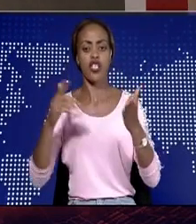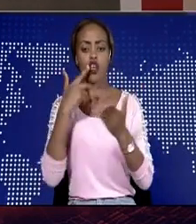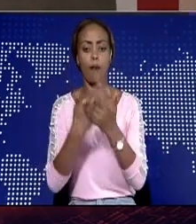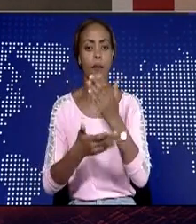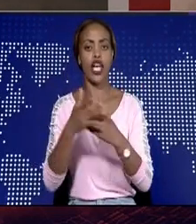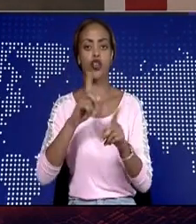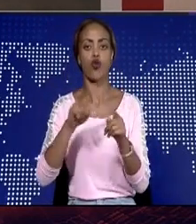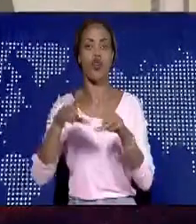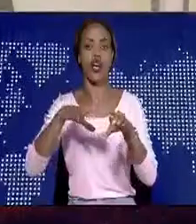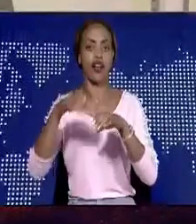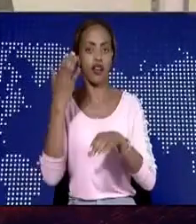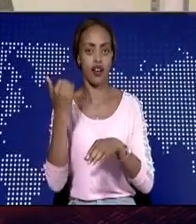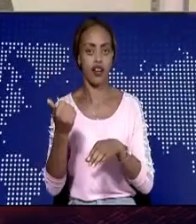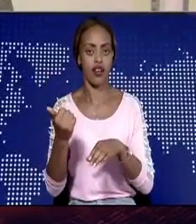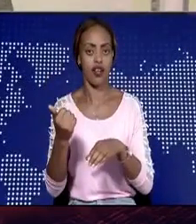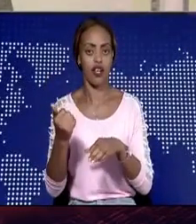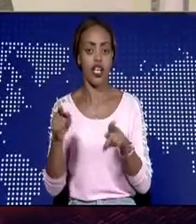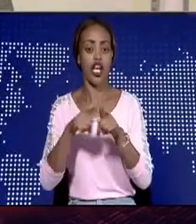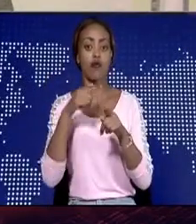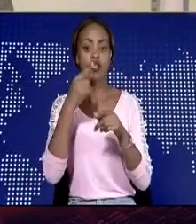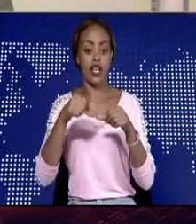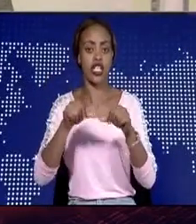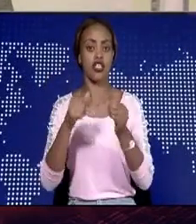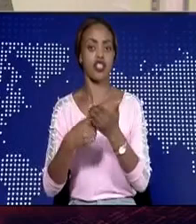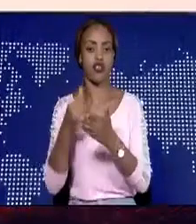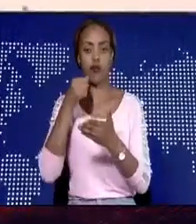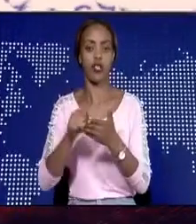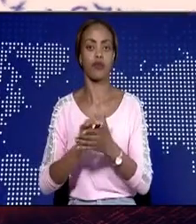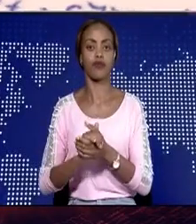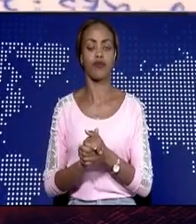ምይጣት እውን ኣካይድና ከምዚ እናበለ ይቅፅል እዚ ደብዳቤ እዚ።